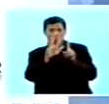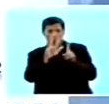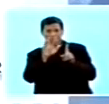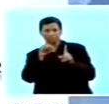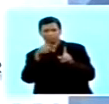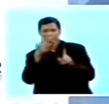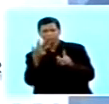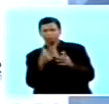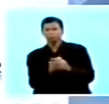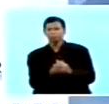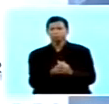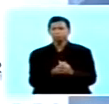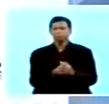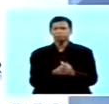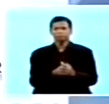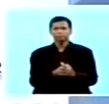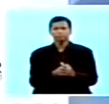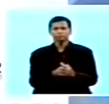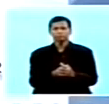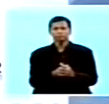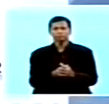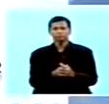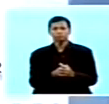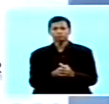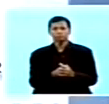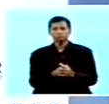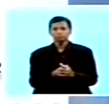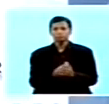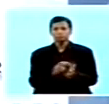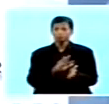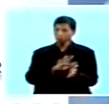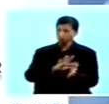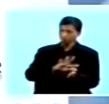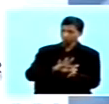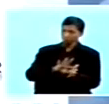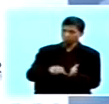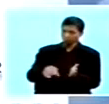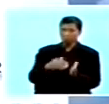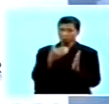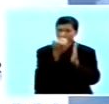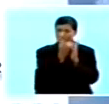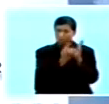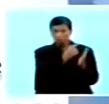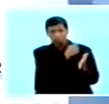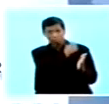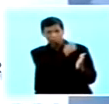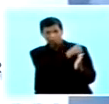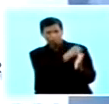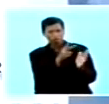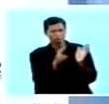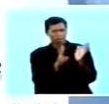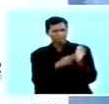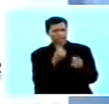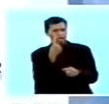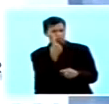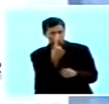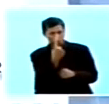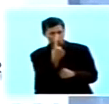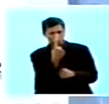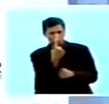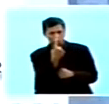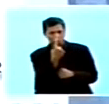monopoli dan persaingan usaha tidak sehat. Tidak hanya itu, pergub nomor 148 tahun 2017 juga berpotensi membunuh